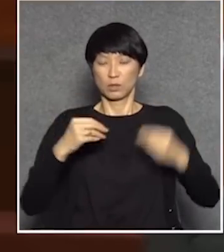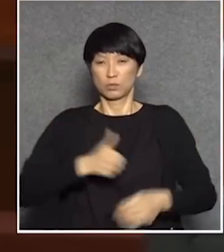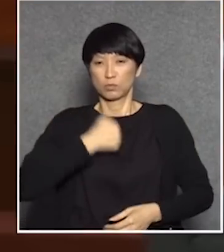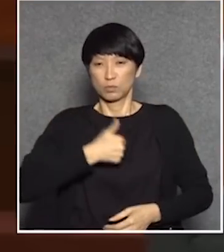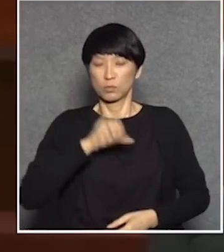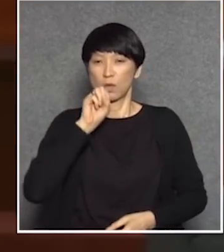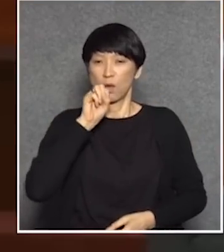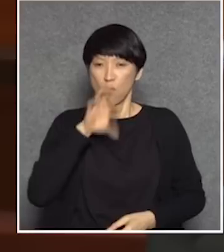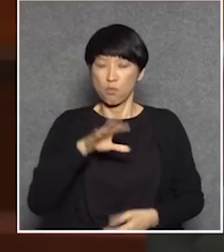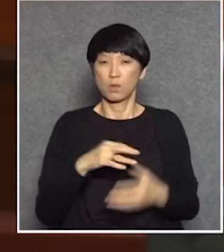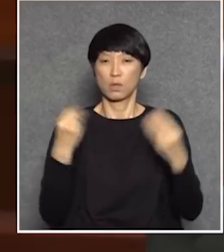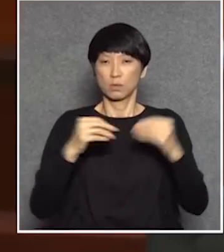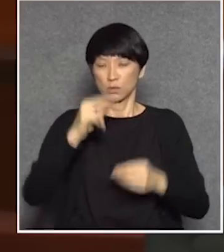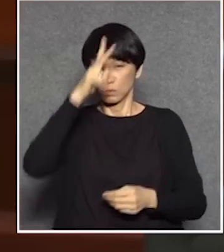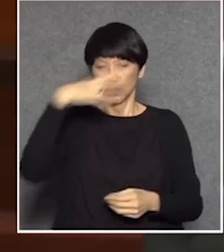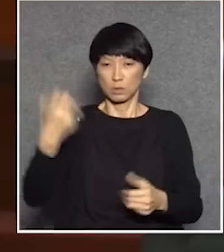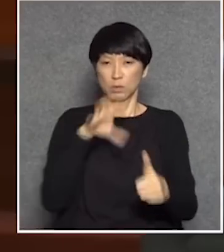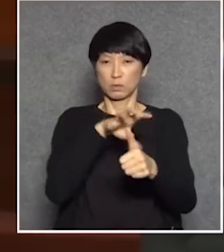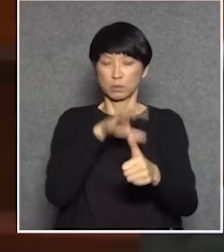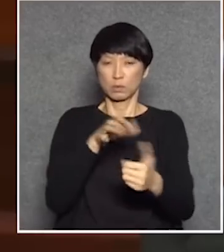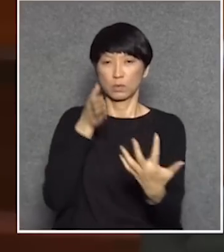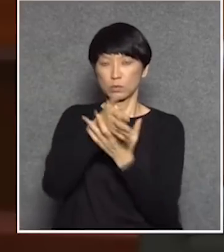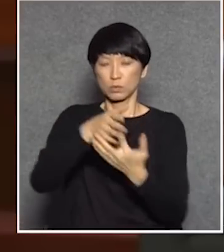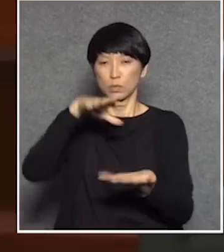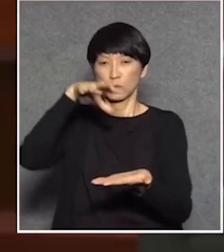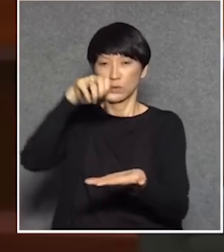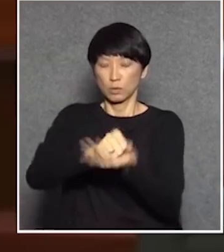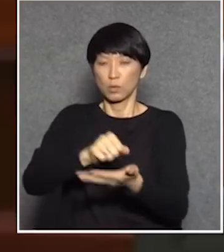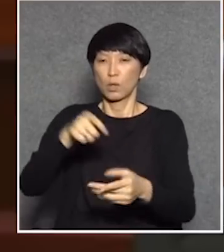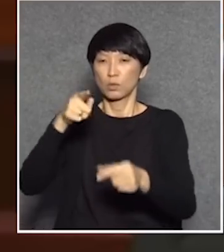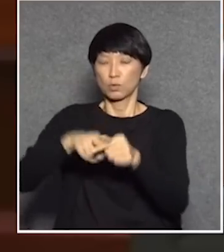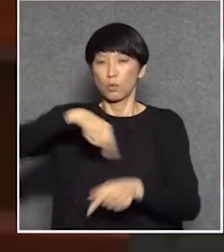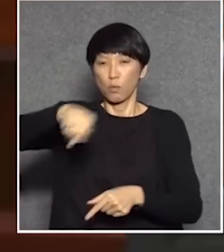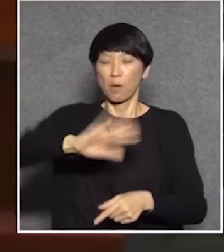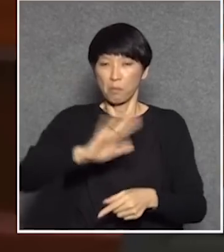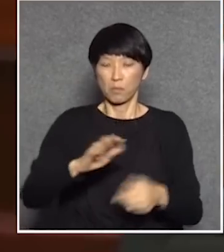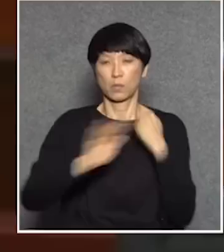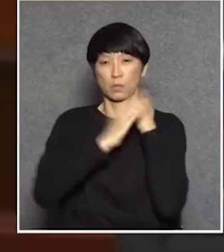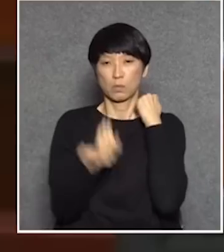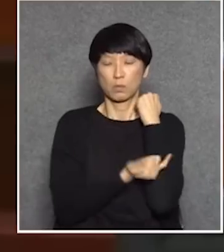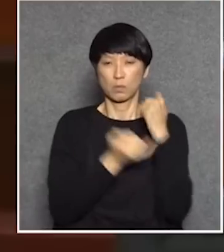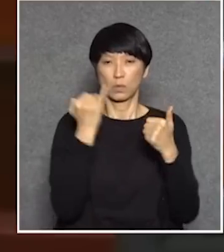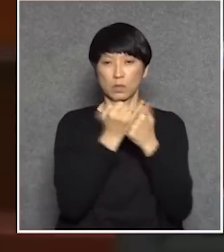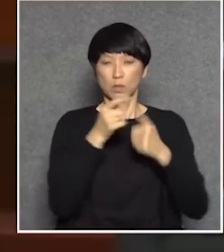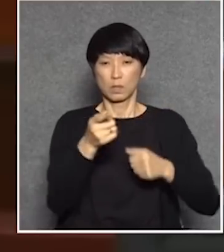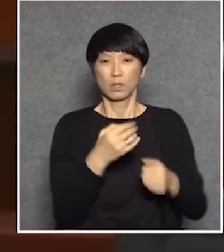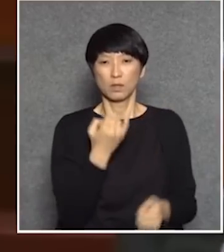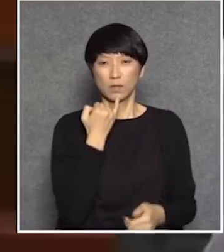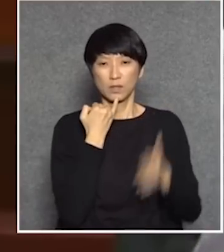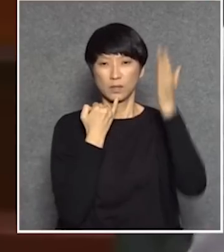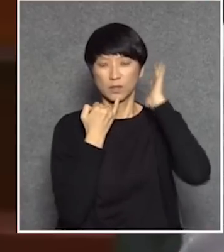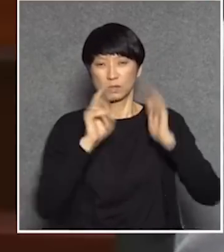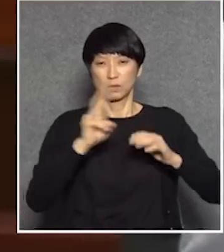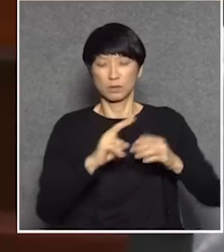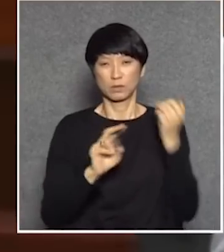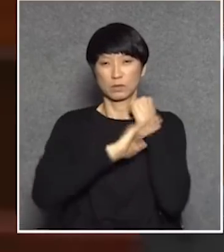嘛，恐嚇啲學生啊，唔好去佔中係咪？又話會有案底，咁令底都有案底啦，大佬一貴為局